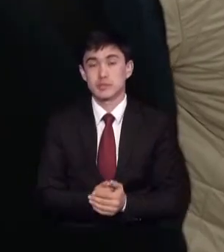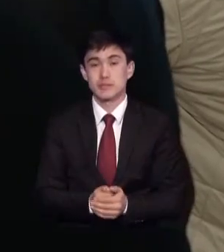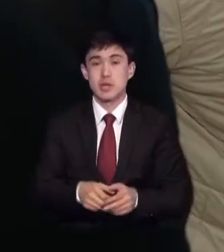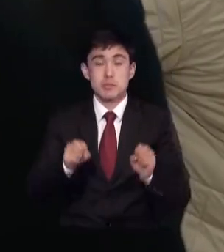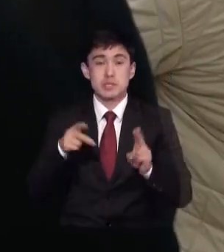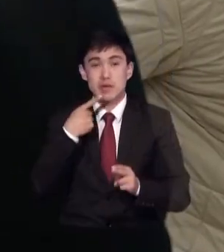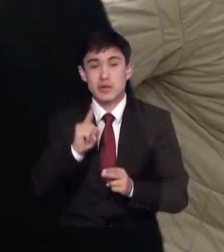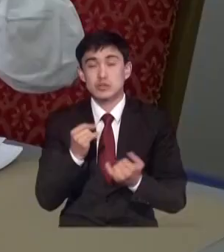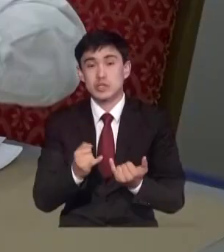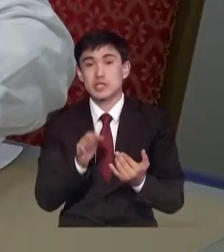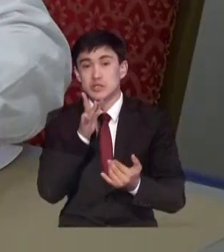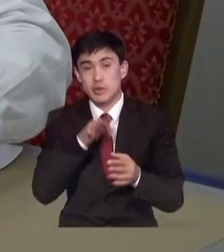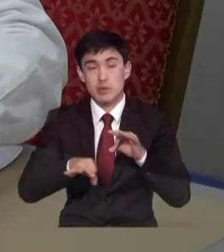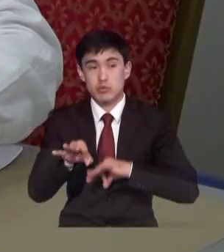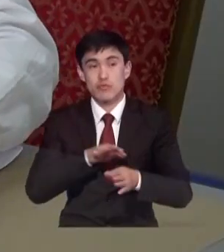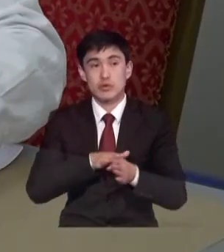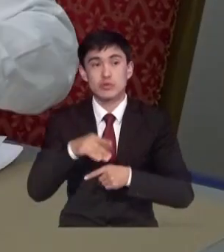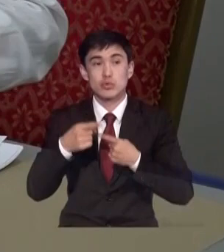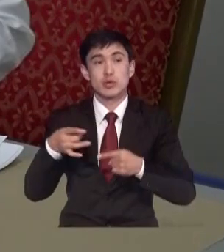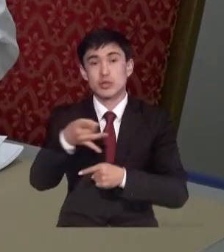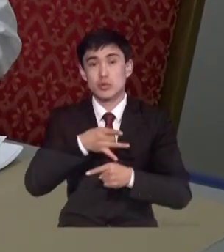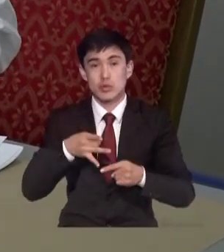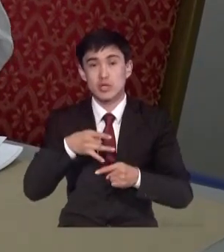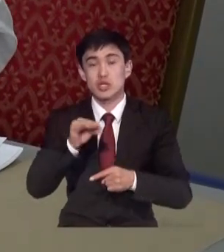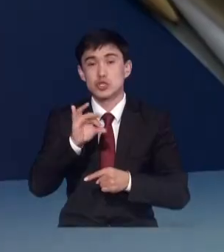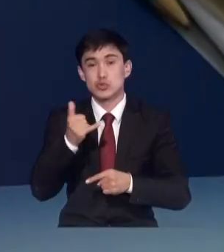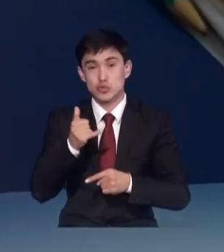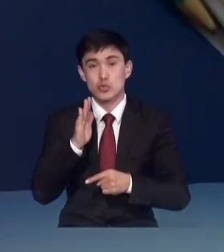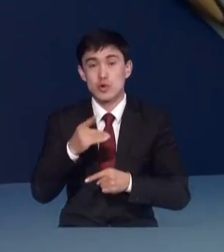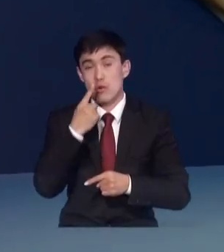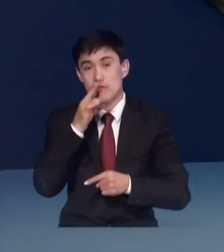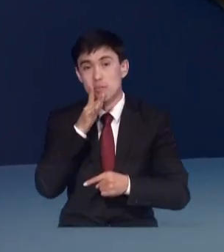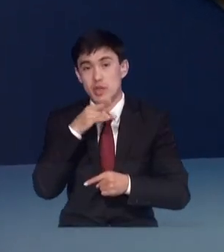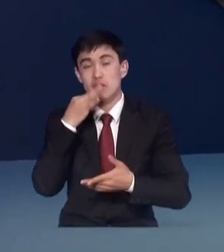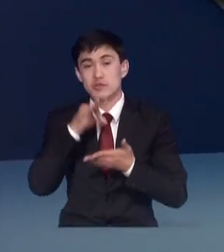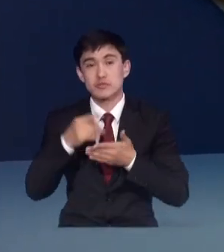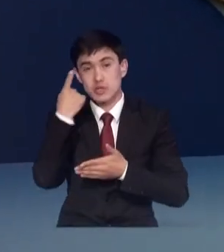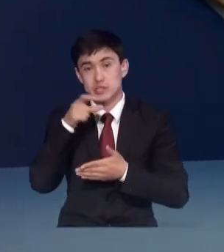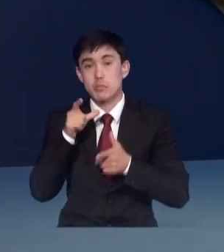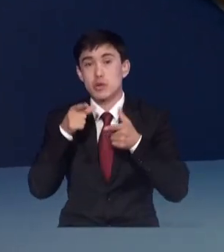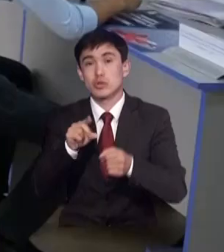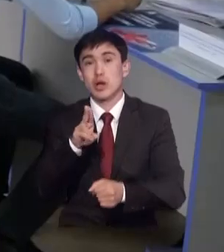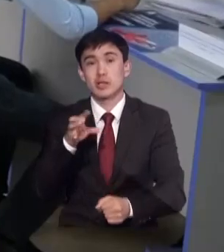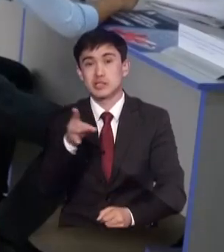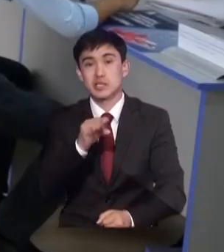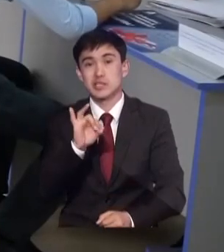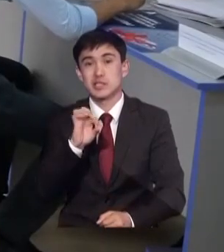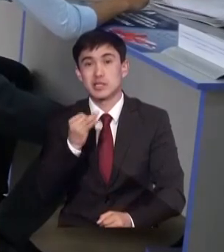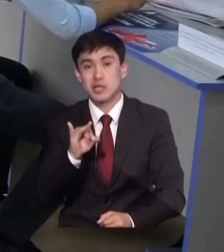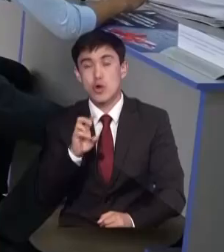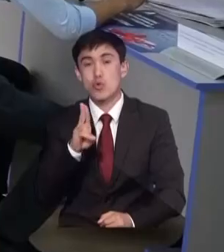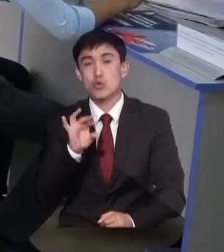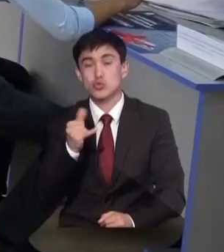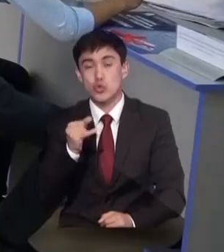отмечают, что настоящий проект будет реализован и в других регионах края ЖТСУ. В скором времени ответственные лица посетят Каратальский, Ескелдинский,